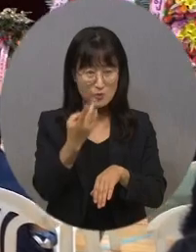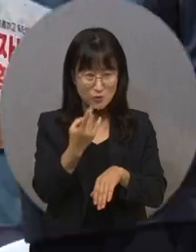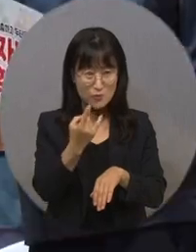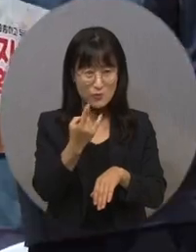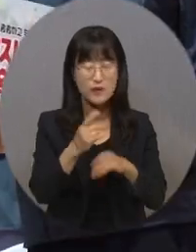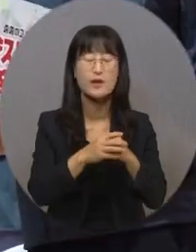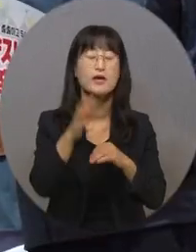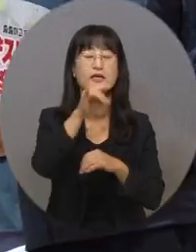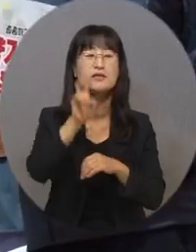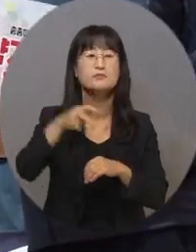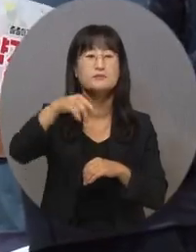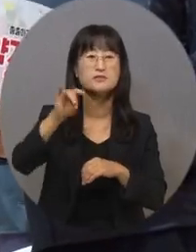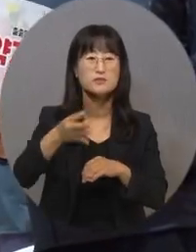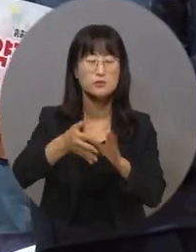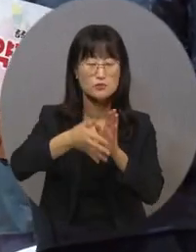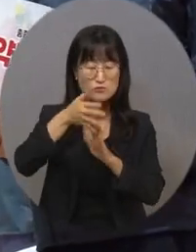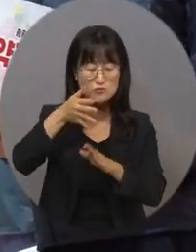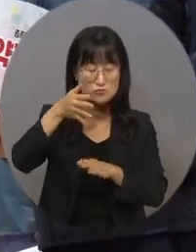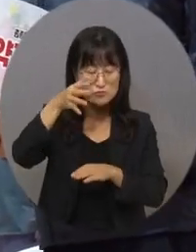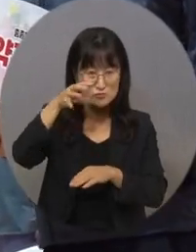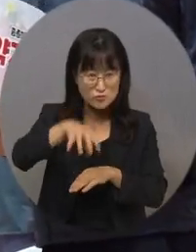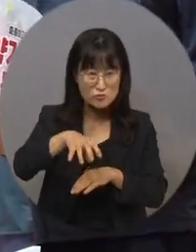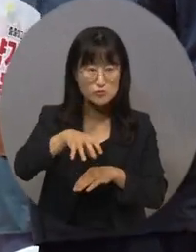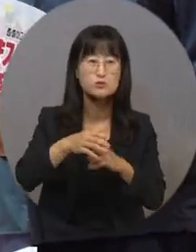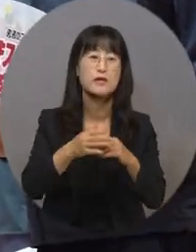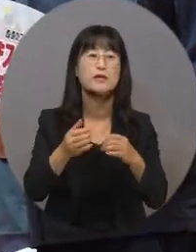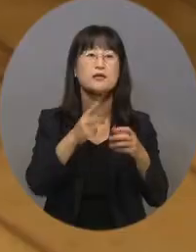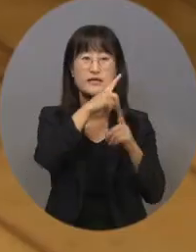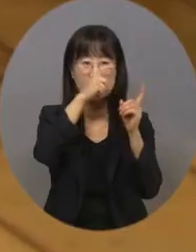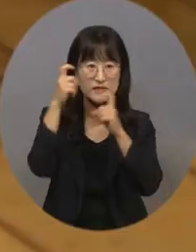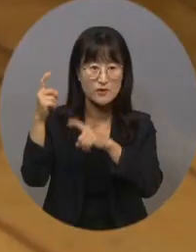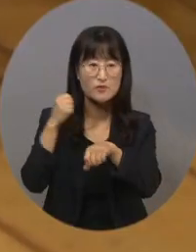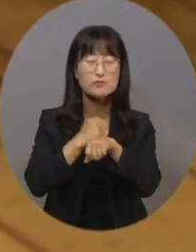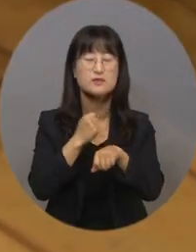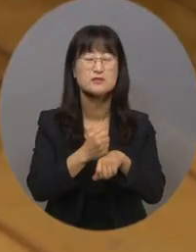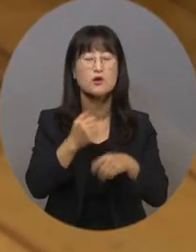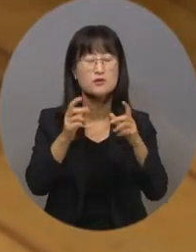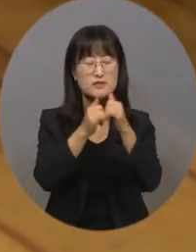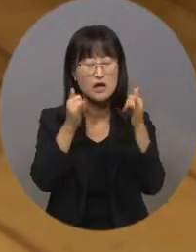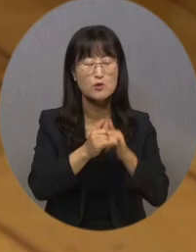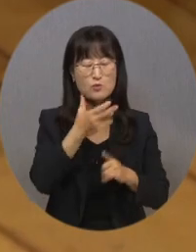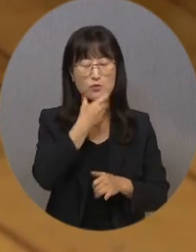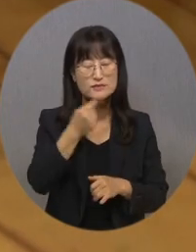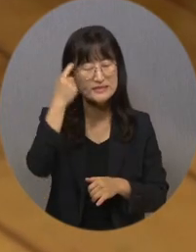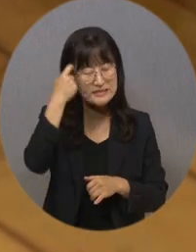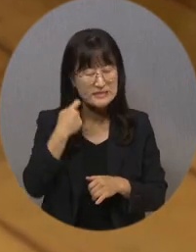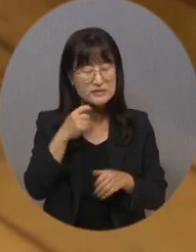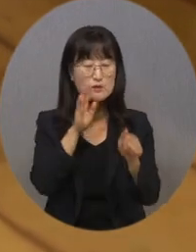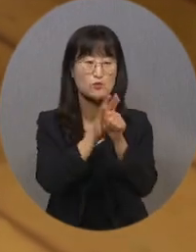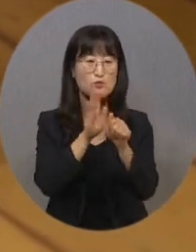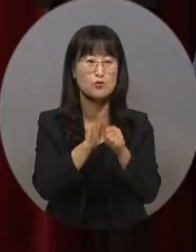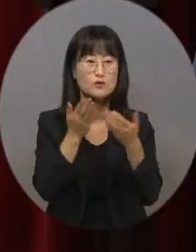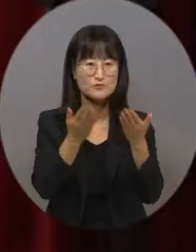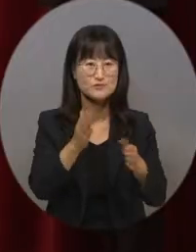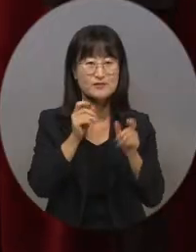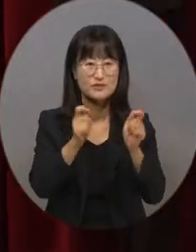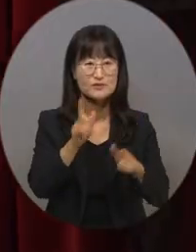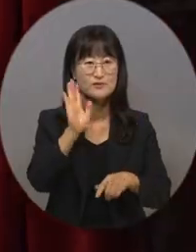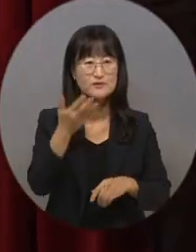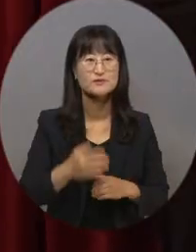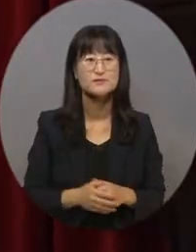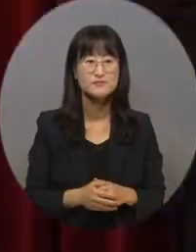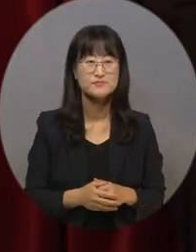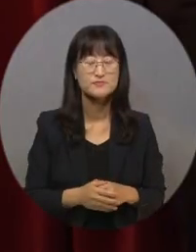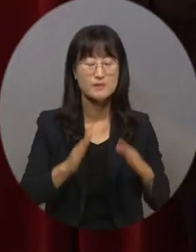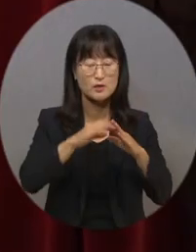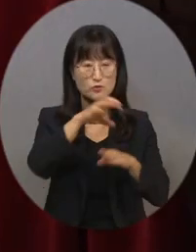임실군 사회복지대회를 통해 사회복지 사업에 대한 이해를 증진시키고 사회복지에 대한 의미를 되새기는 시간을 가졌습니다.